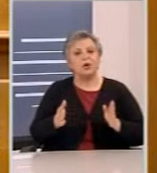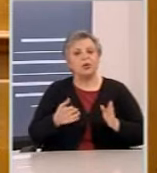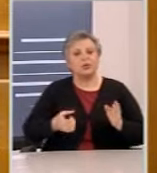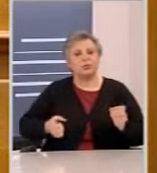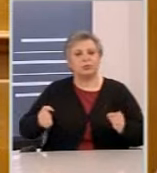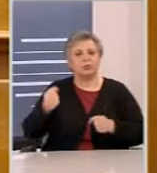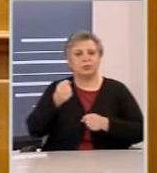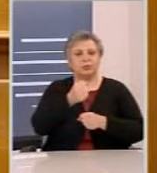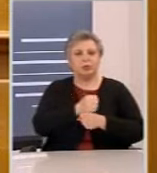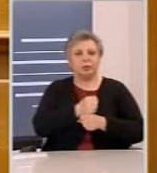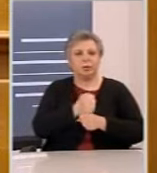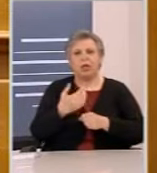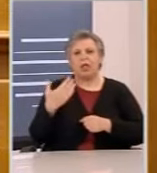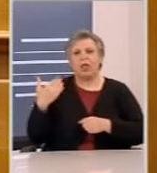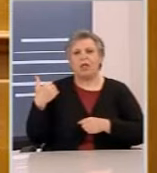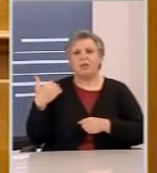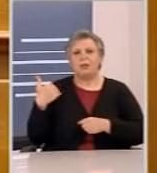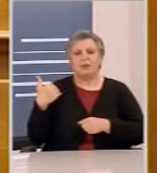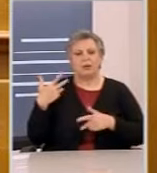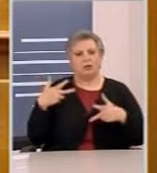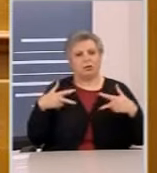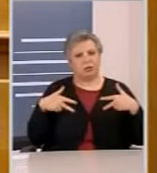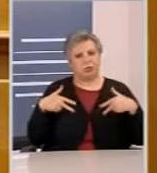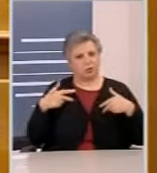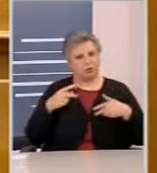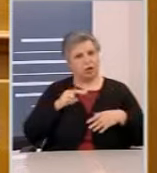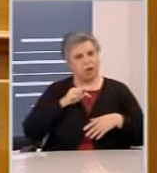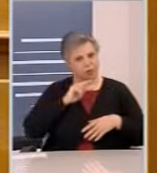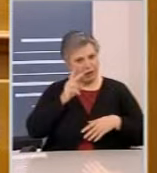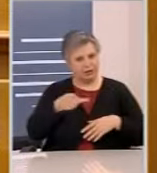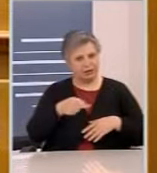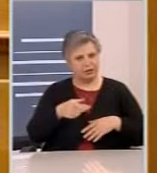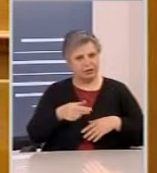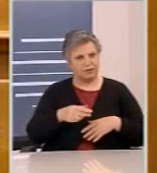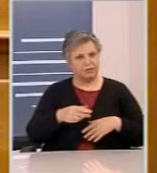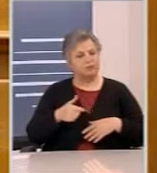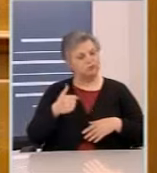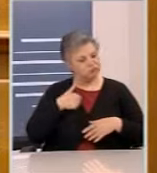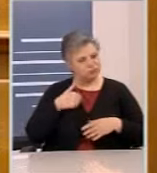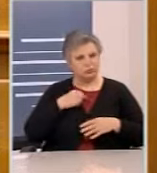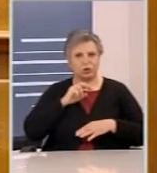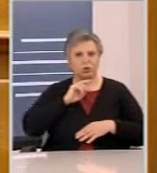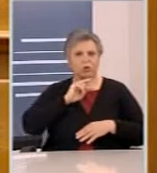Απάντησε ο Παύλος προηγουμένως, απαντώ κι εγώ.